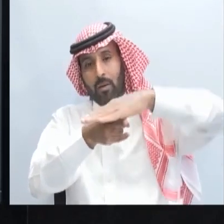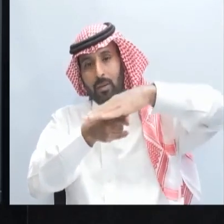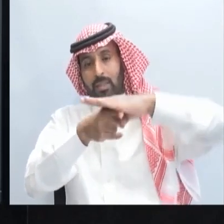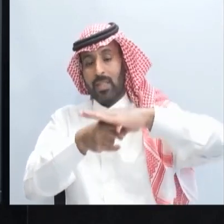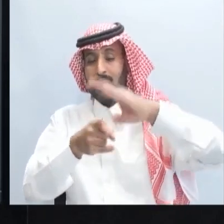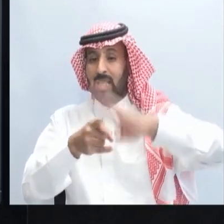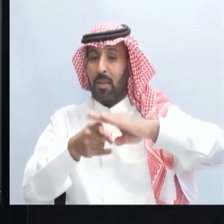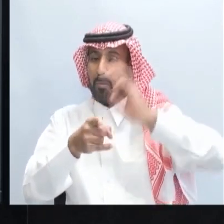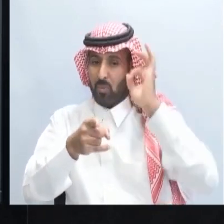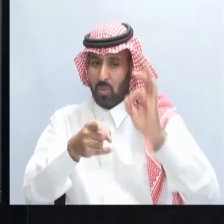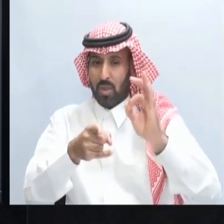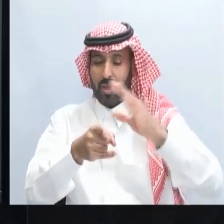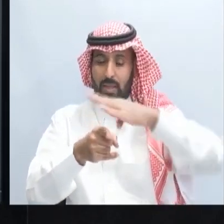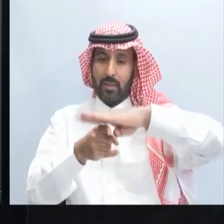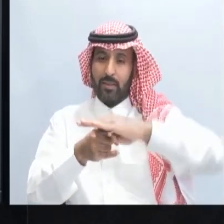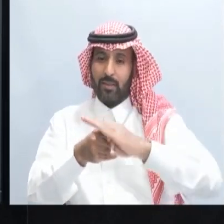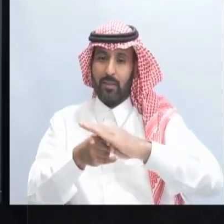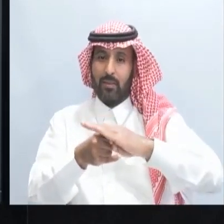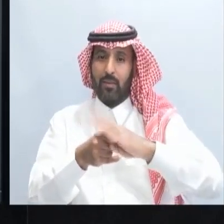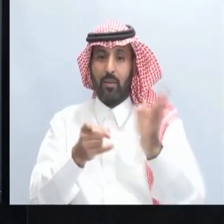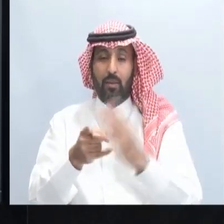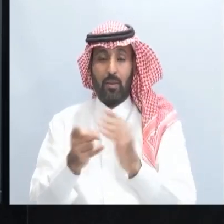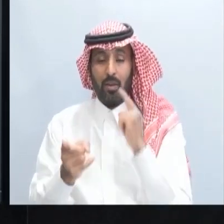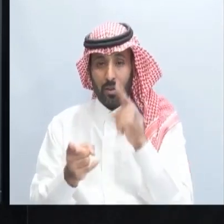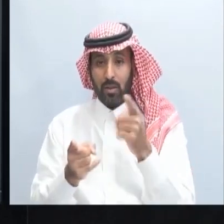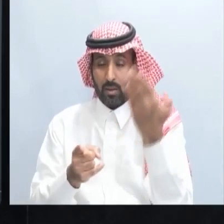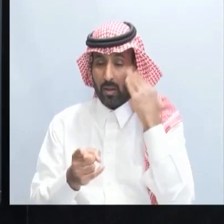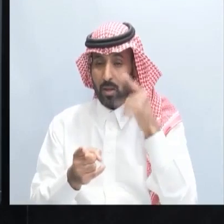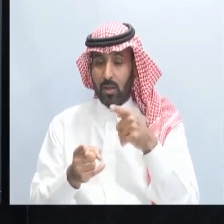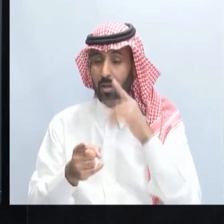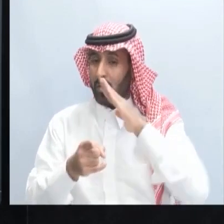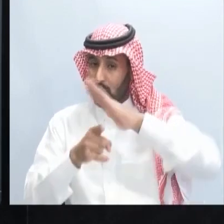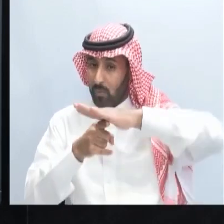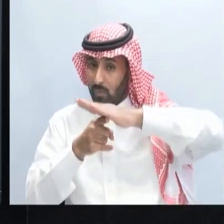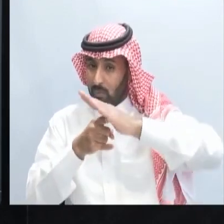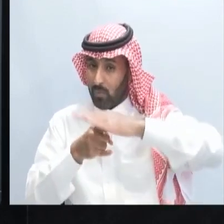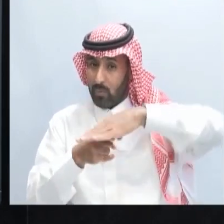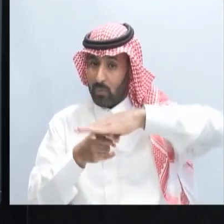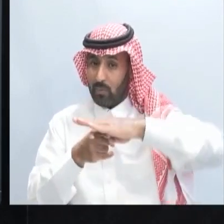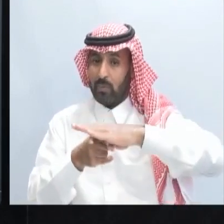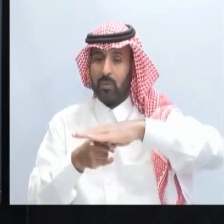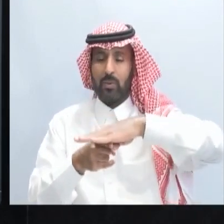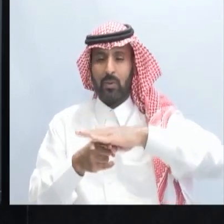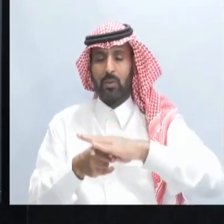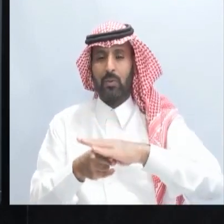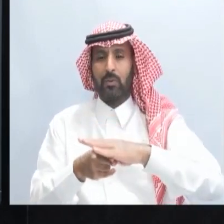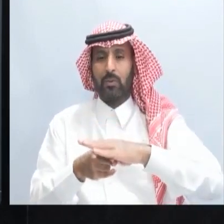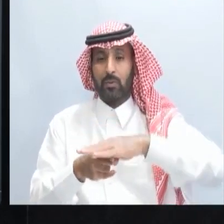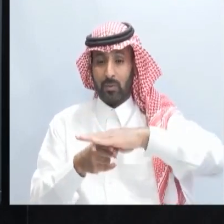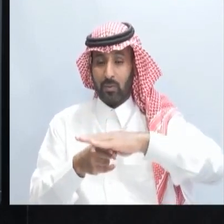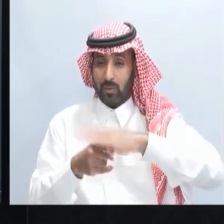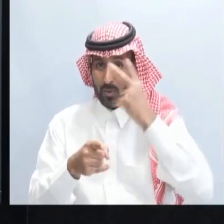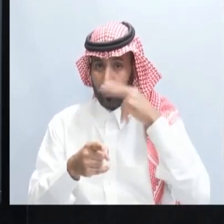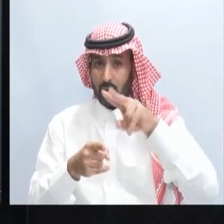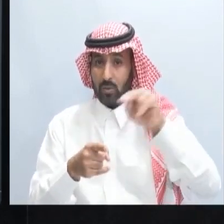الاصبع تماما بهذا الشكل اذا عندما اقوم بموازنتها ساوا ازن بهذا الشكل كما